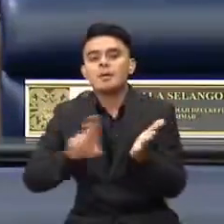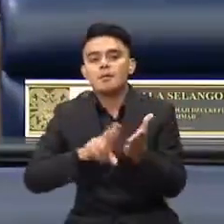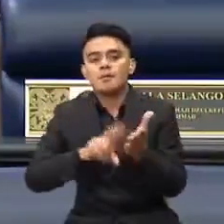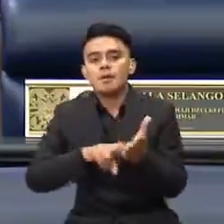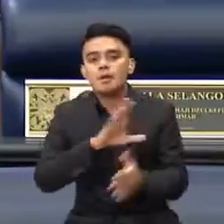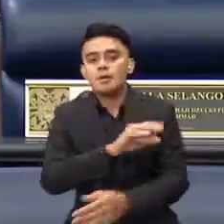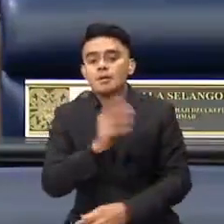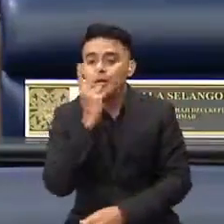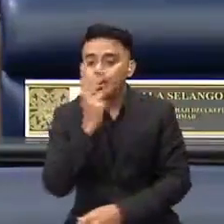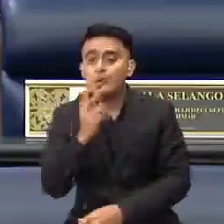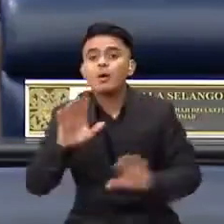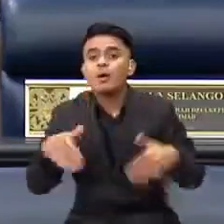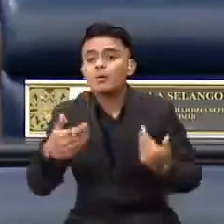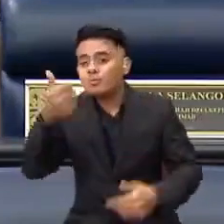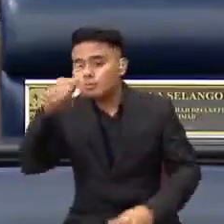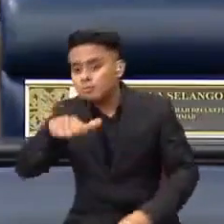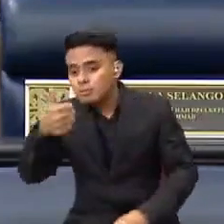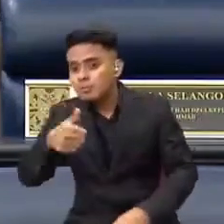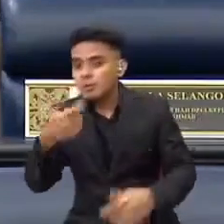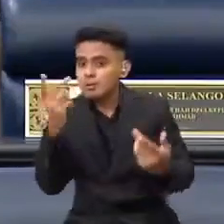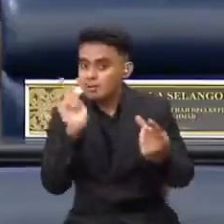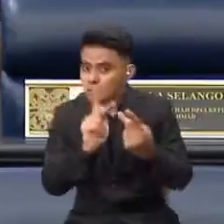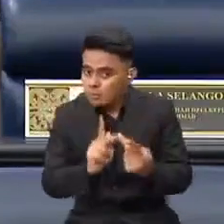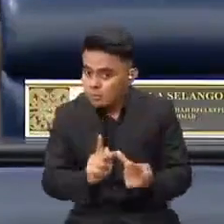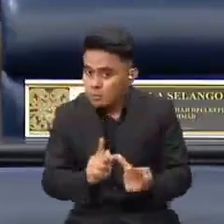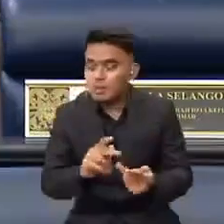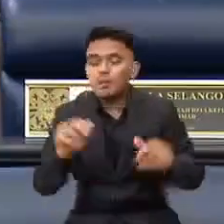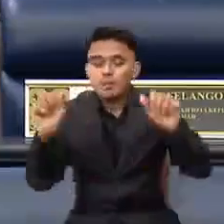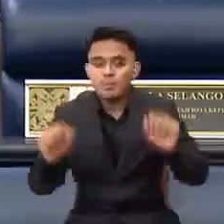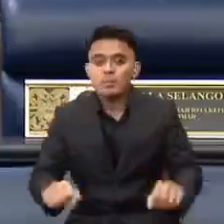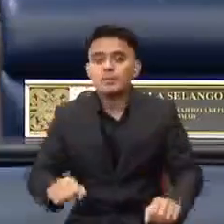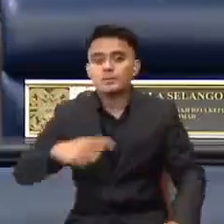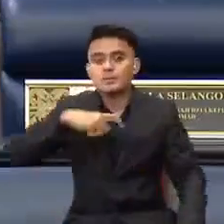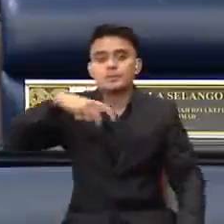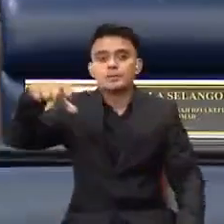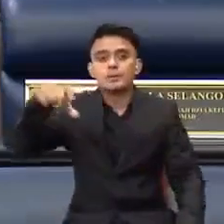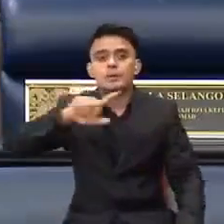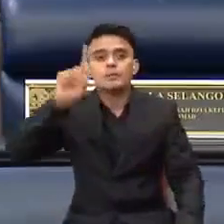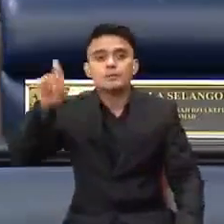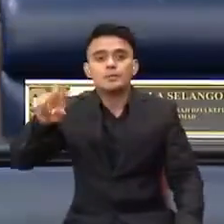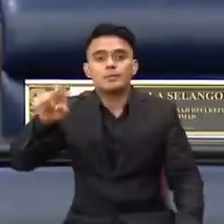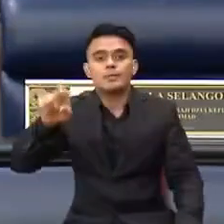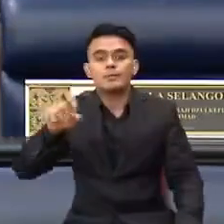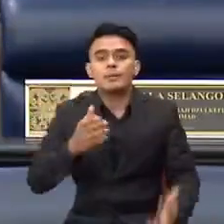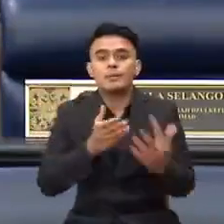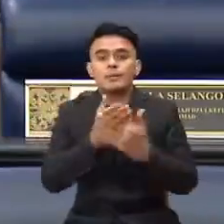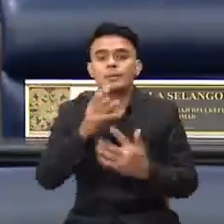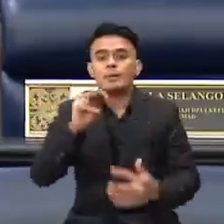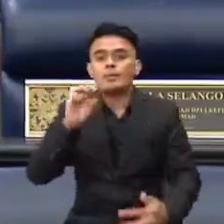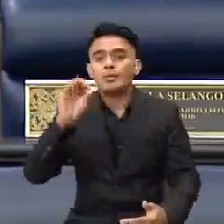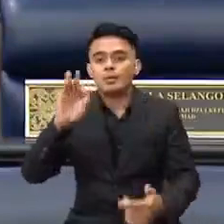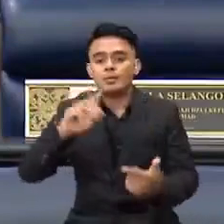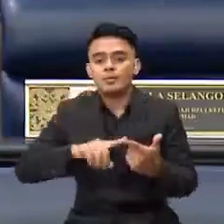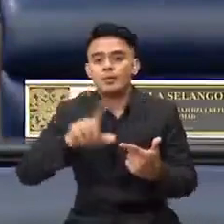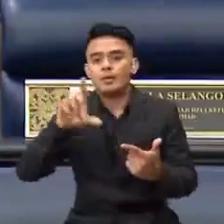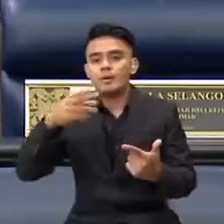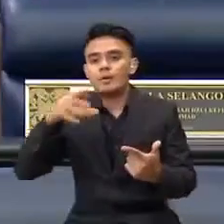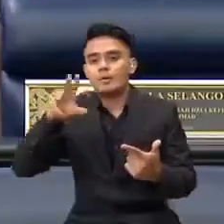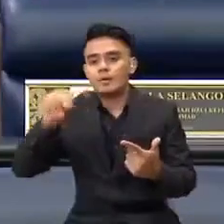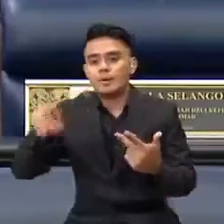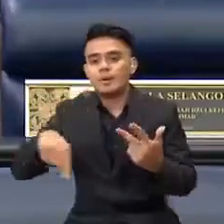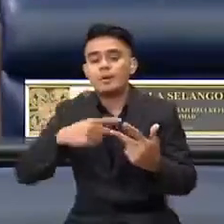melihat kelayakan mereka dan boleh menyalurkan aduan dan pertanyaan melalui MOF, LHDN dan Yayasan My